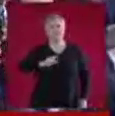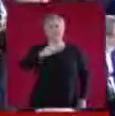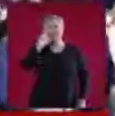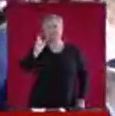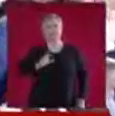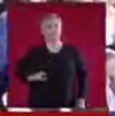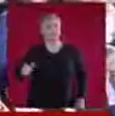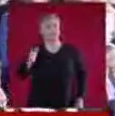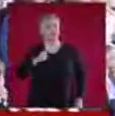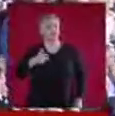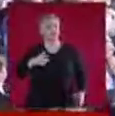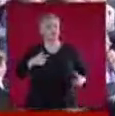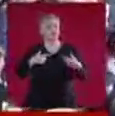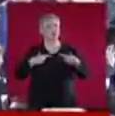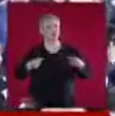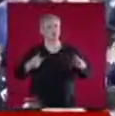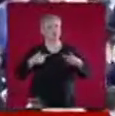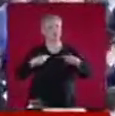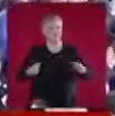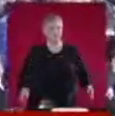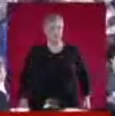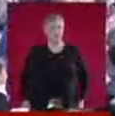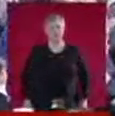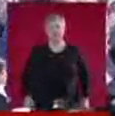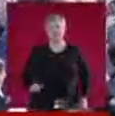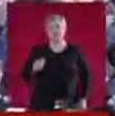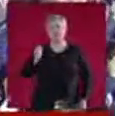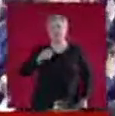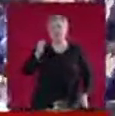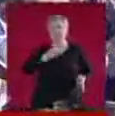βρίσκεται σήμερα εδώ μαζί μας και ανέβηκε σε αυτό το βήμα τη λουσιάνα